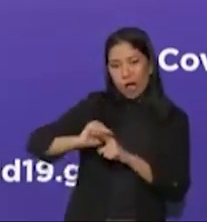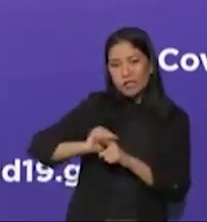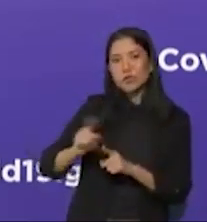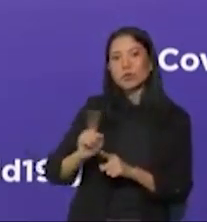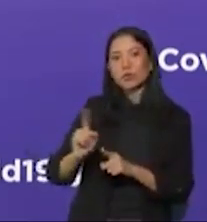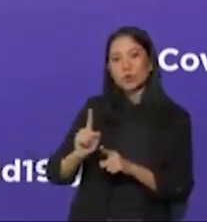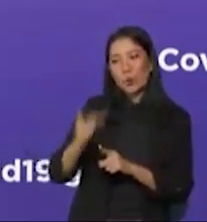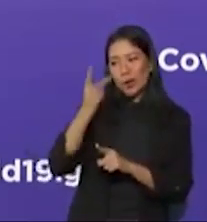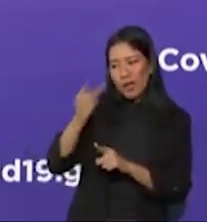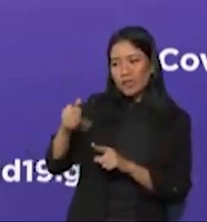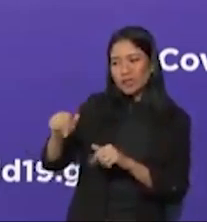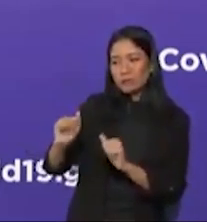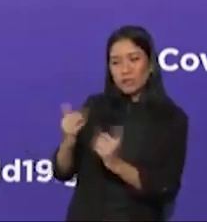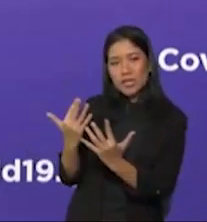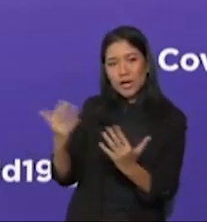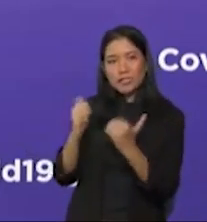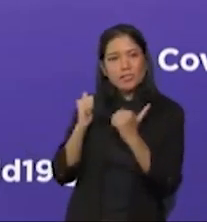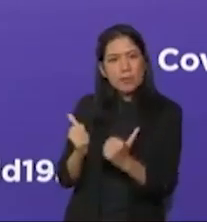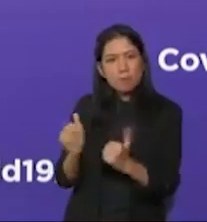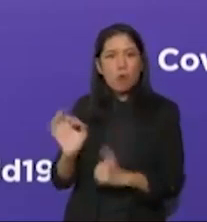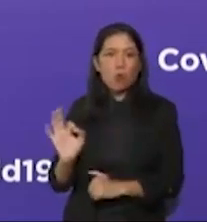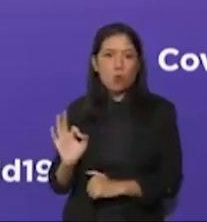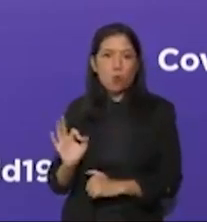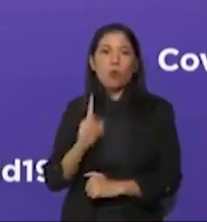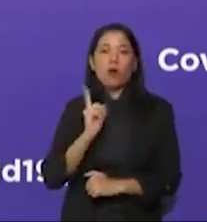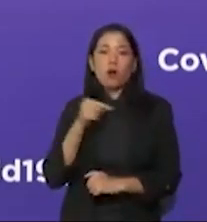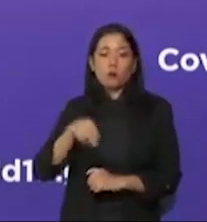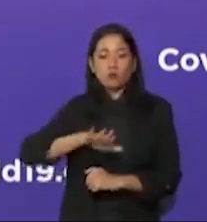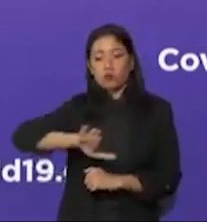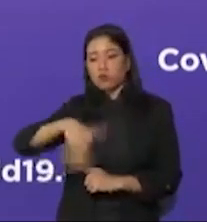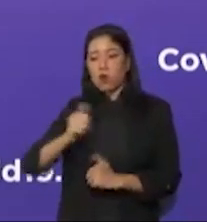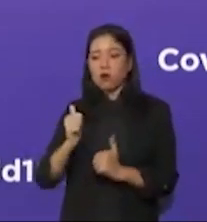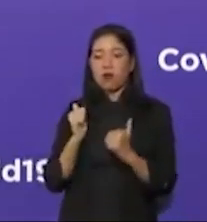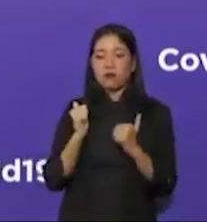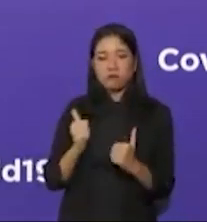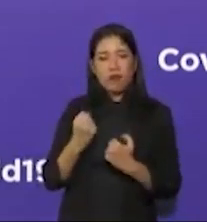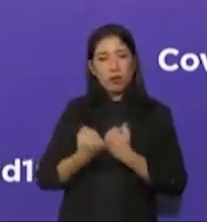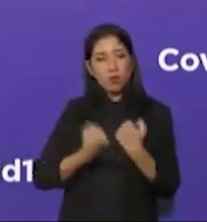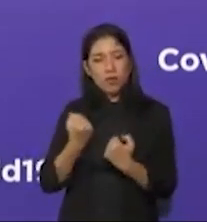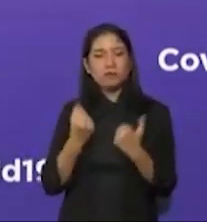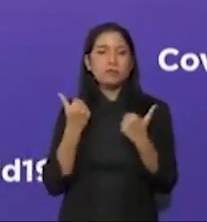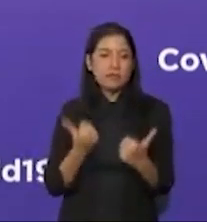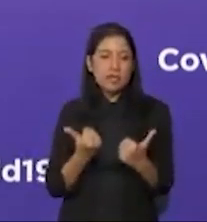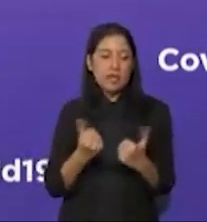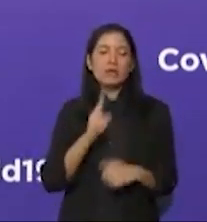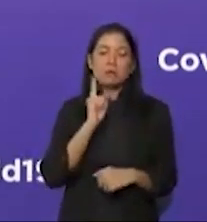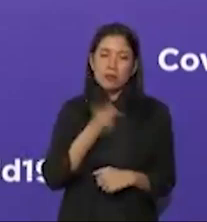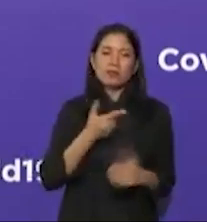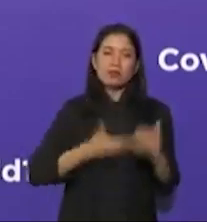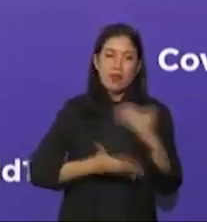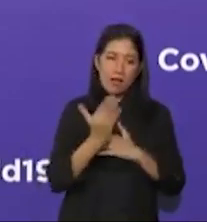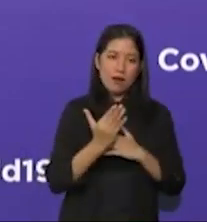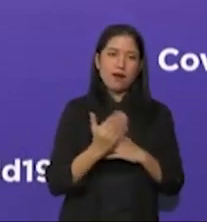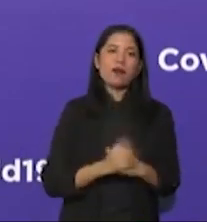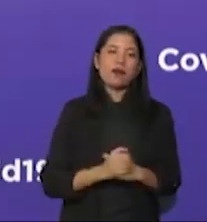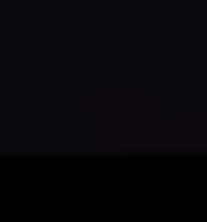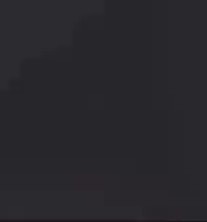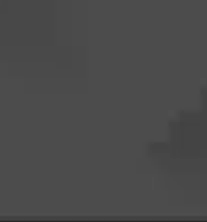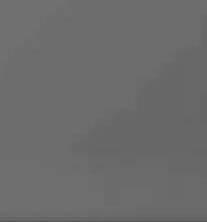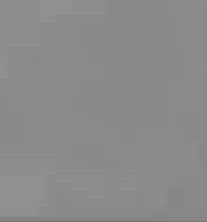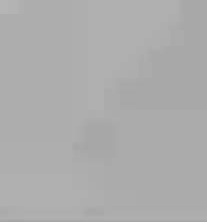dilakukan Sudah barang tentu disertai dengan kontrol Hai terhadap laporan perkembangan epidemiologi